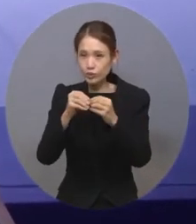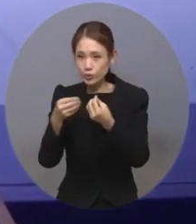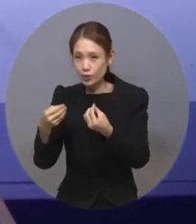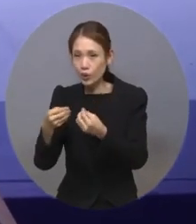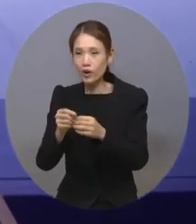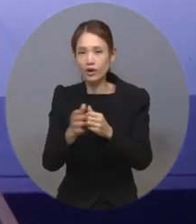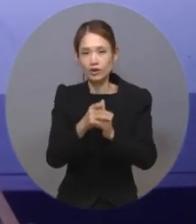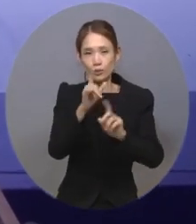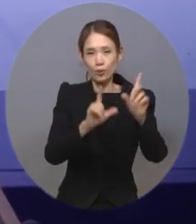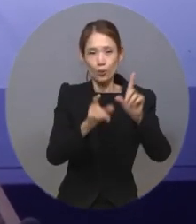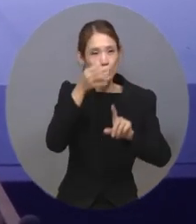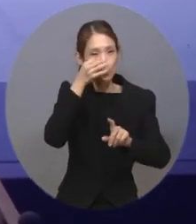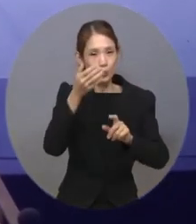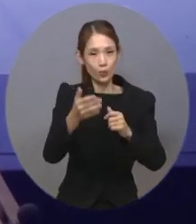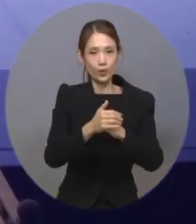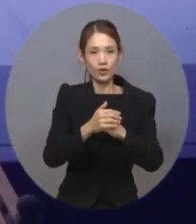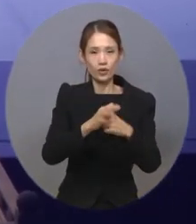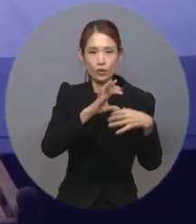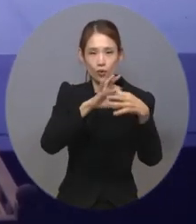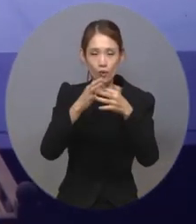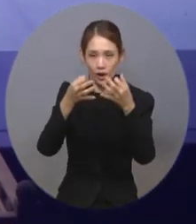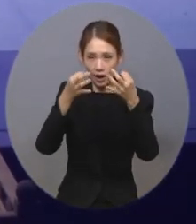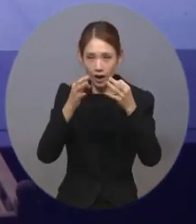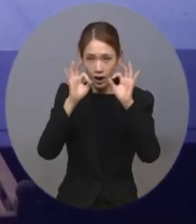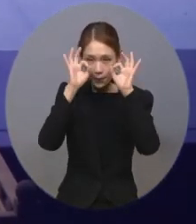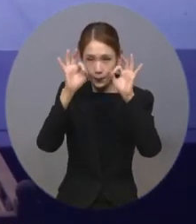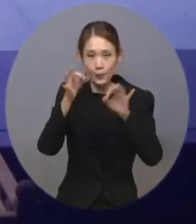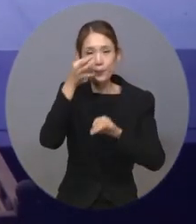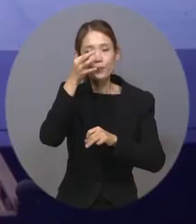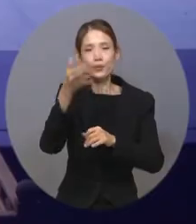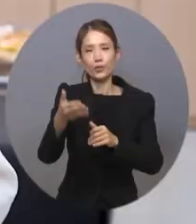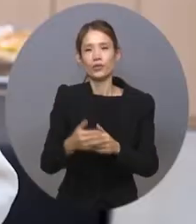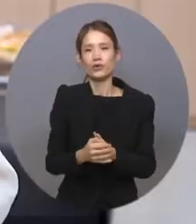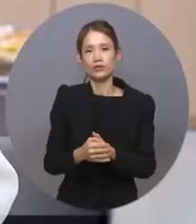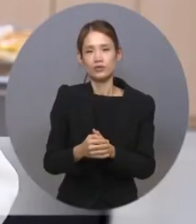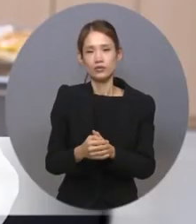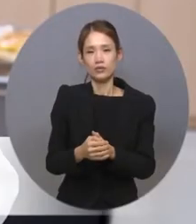엮어내는 장면을 보여줘 관객들의 눈길을 사로잡았습니다.